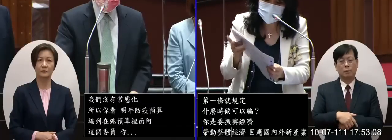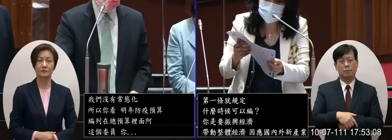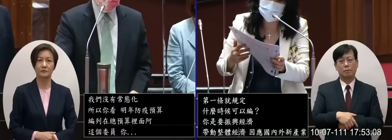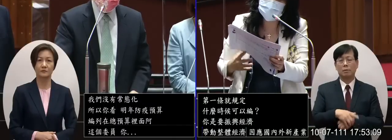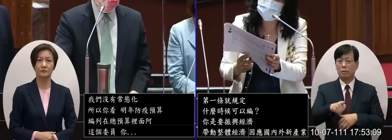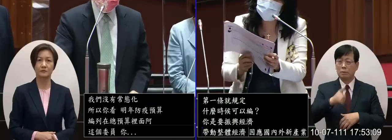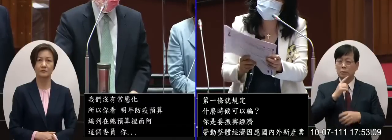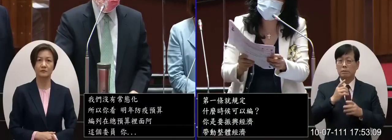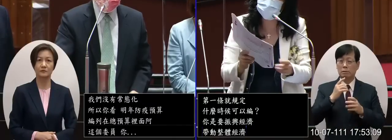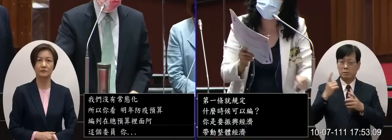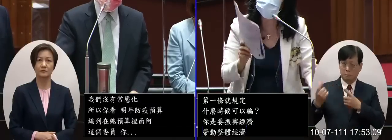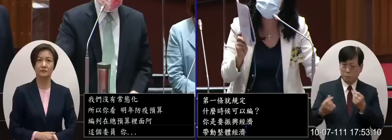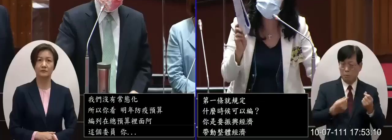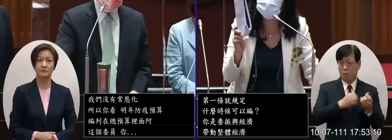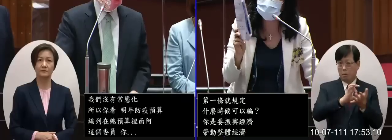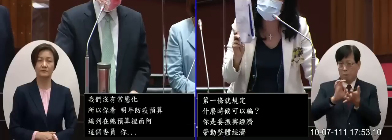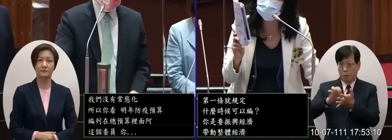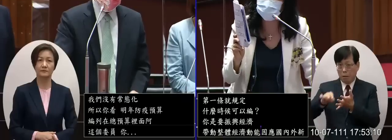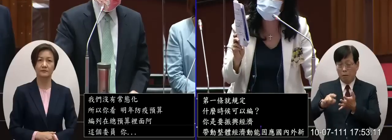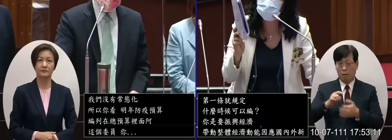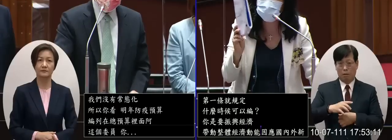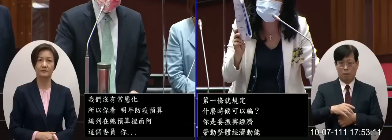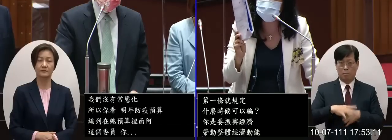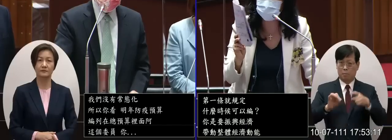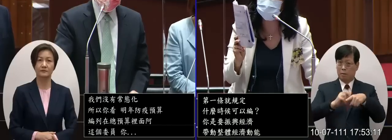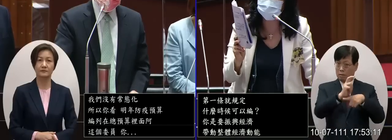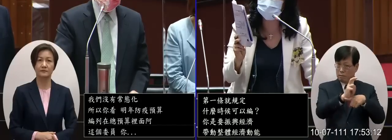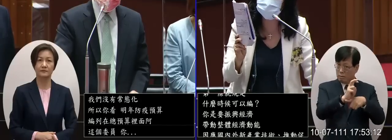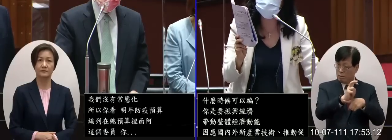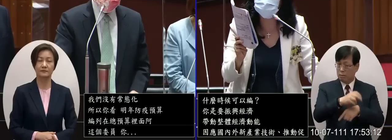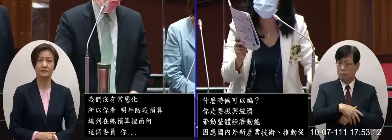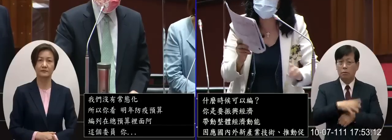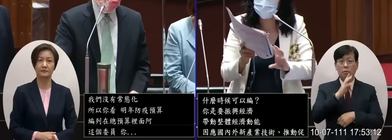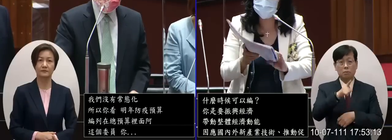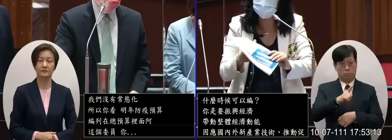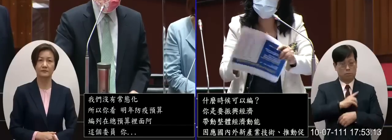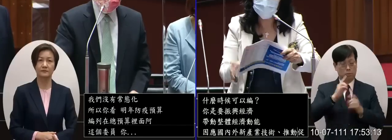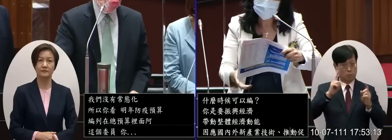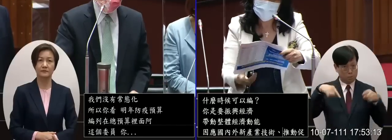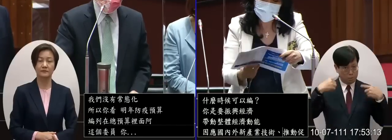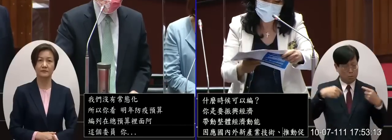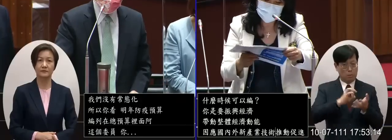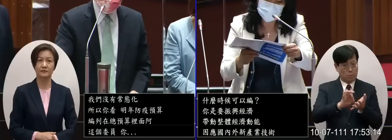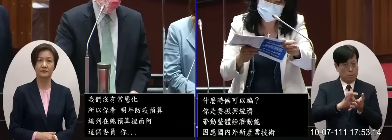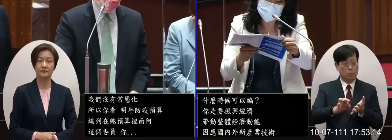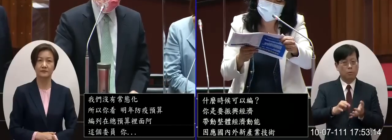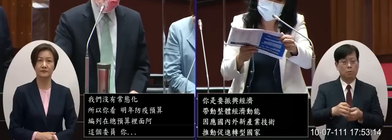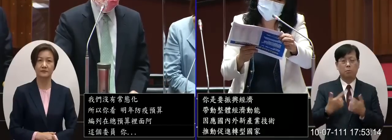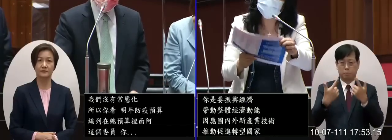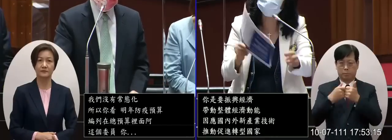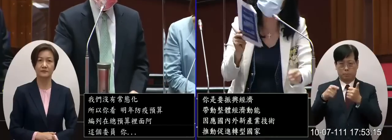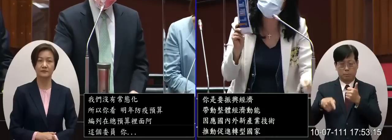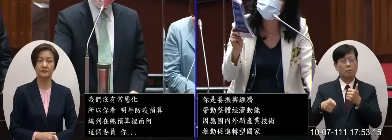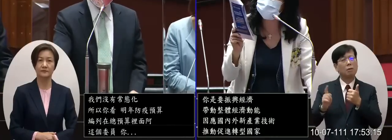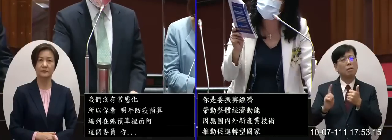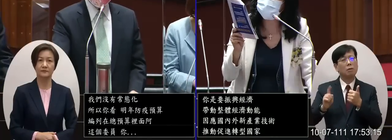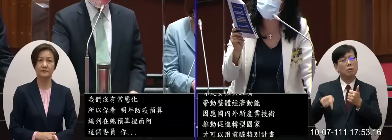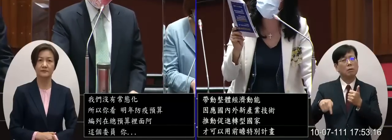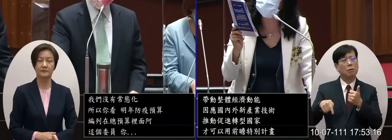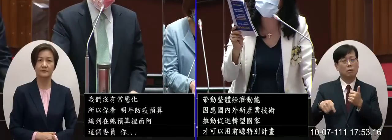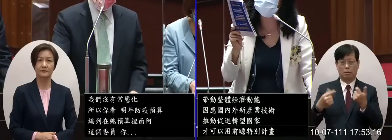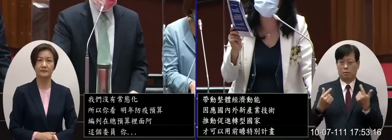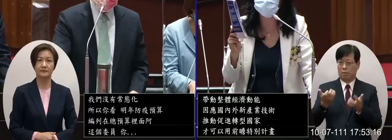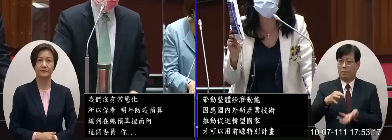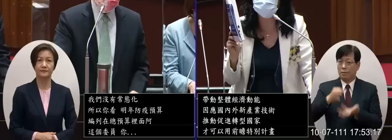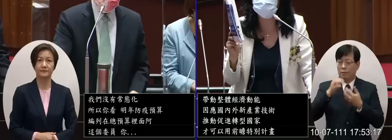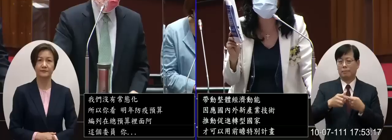的经常性的支出20%，是你的经常性支出，它符合了哪一个？比如